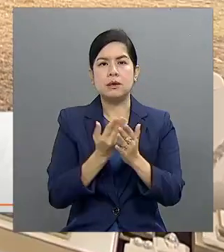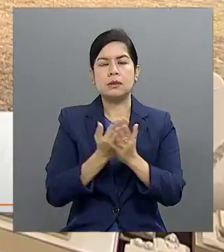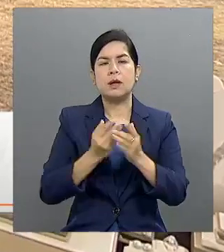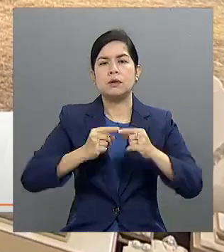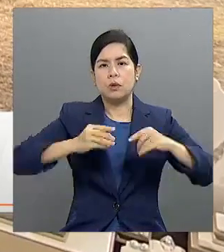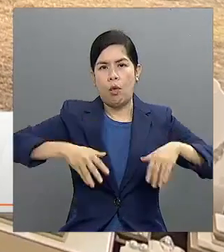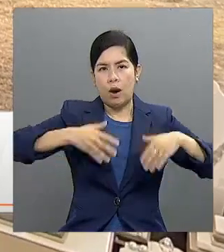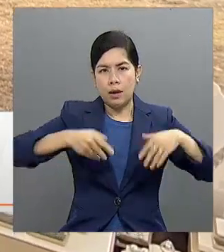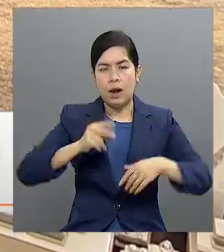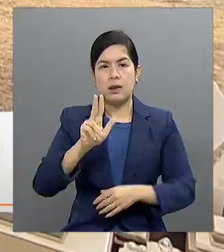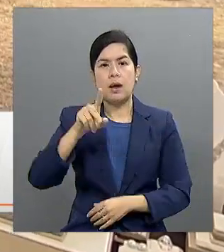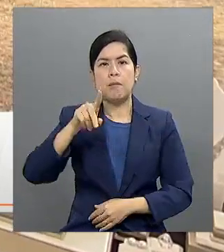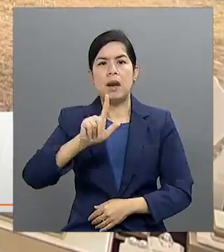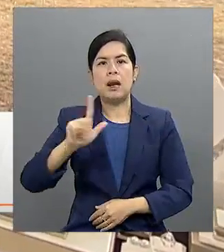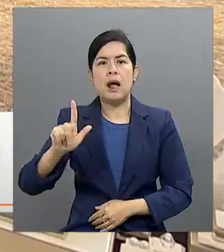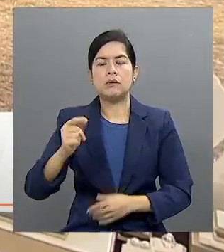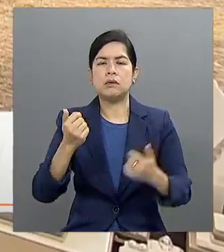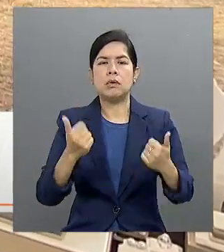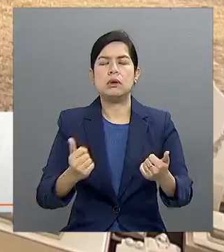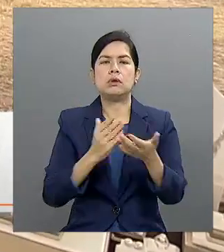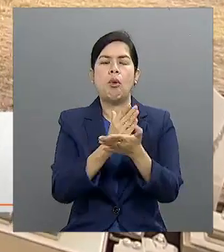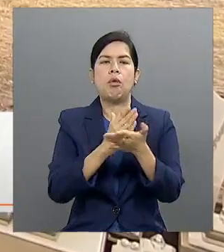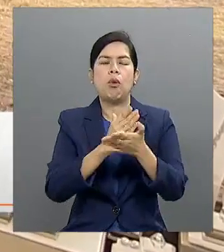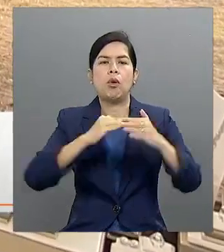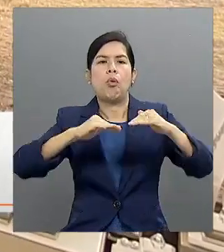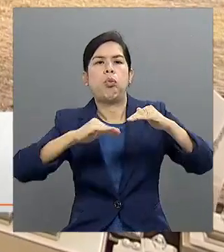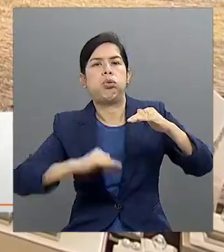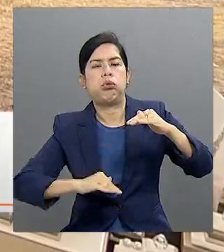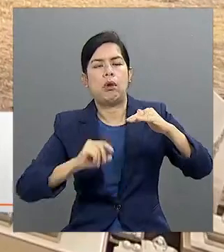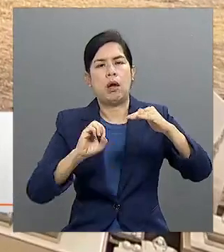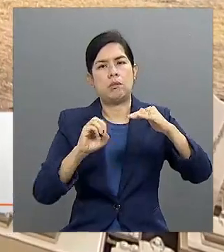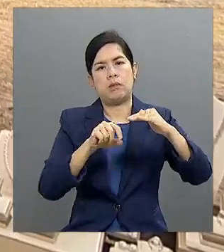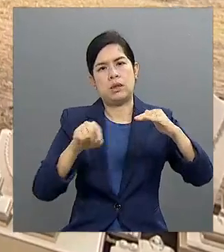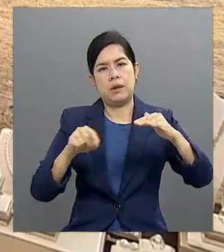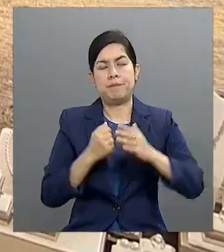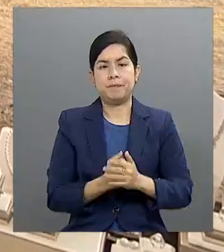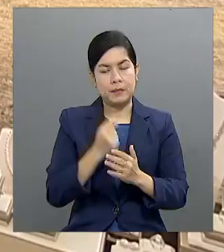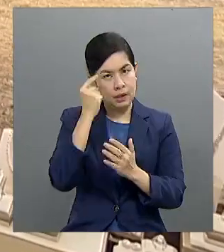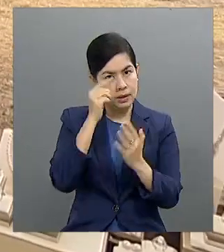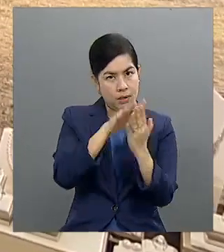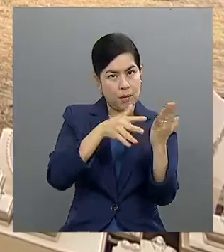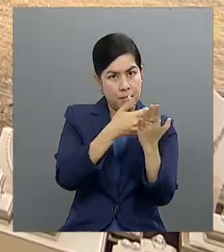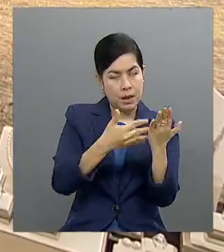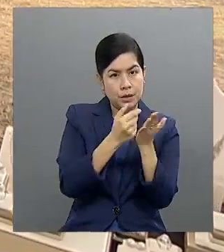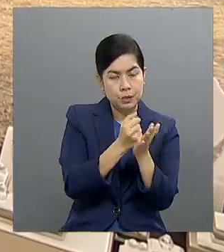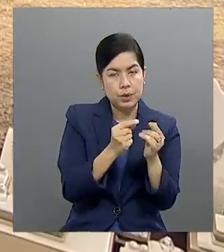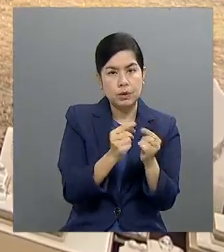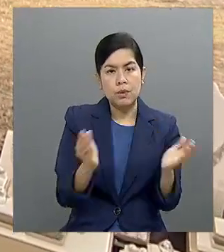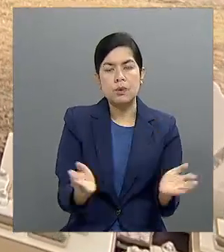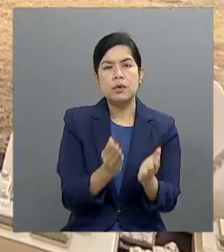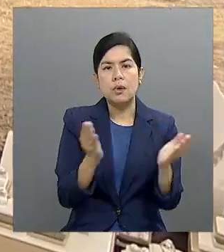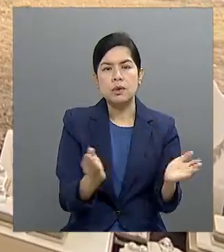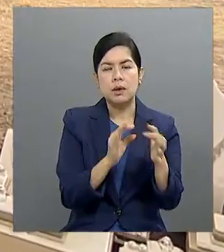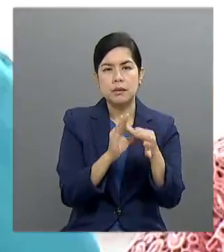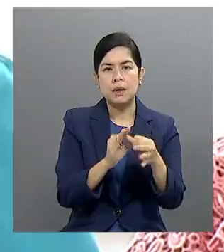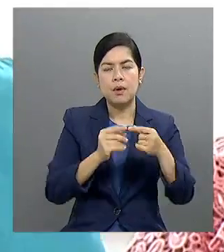แค่ครึ่งเดียวนะคะจากสถานการณ์โควิดเราก็เลยมีมาตรการที่จะส่งเสริมตรงนี้ในเรื่องของการตลาดในเรื่องของตลาดออน